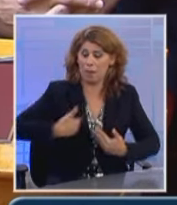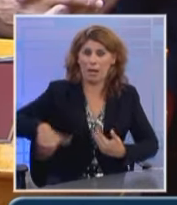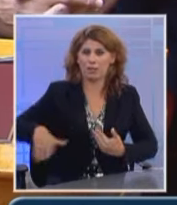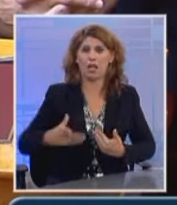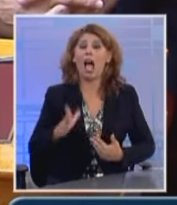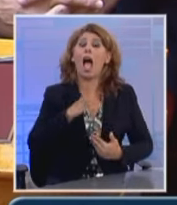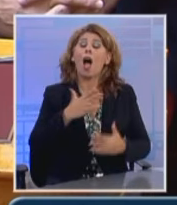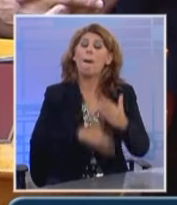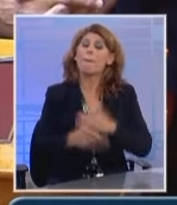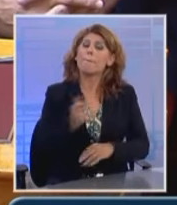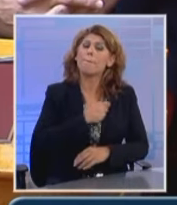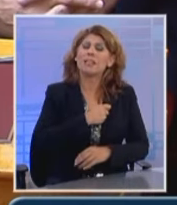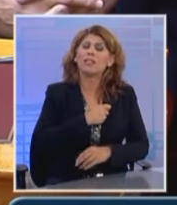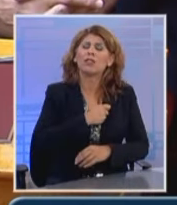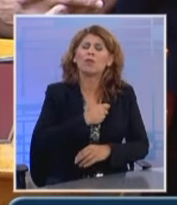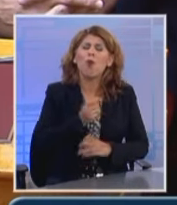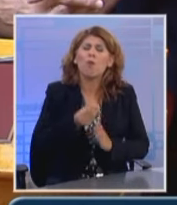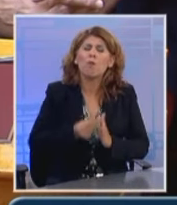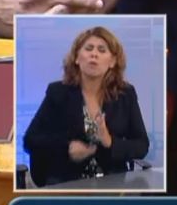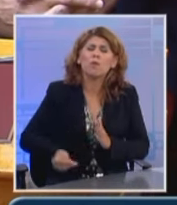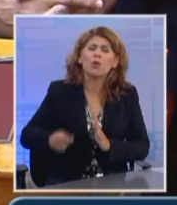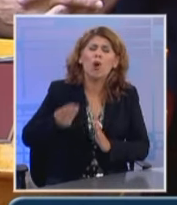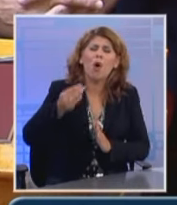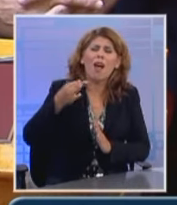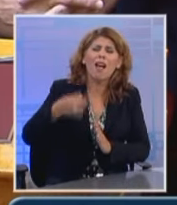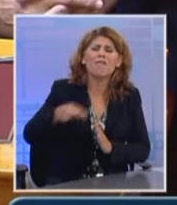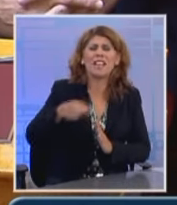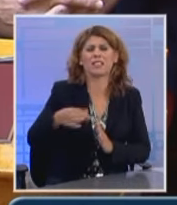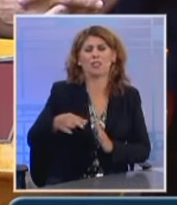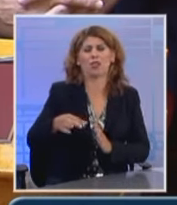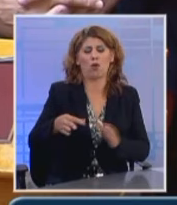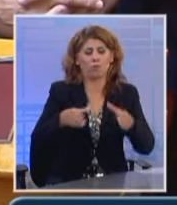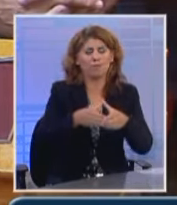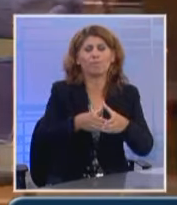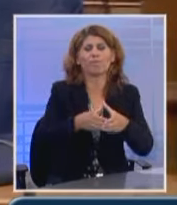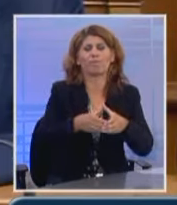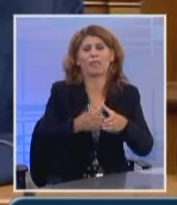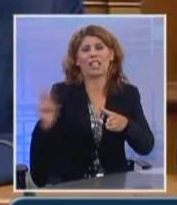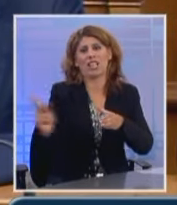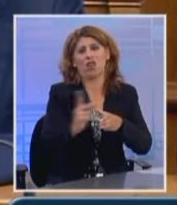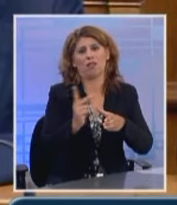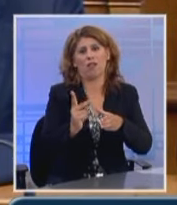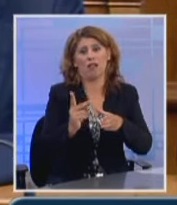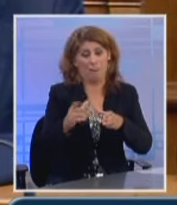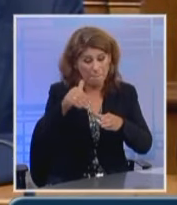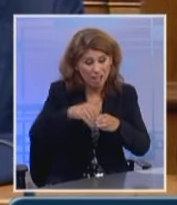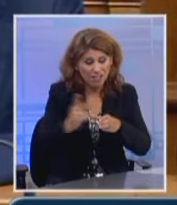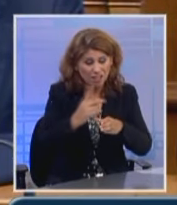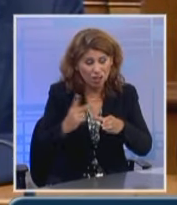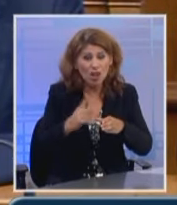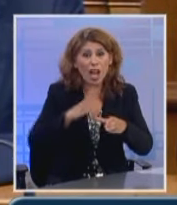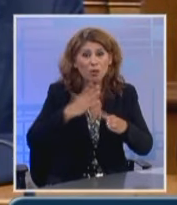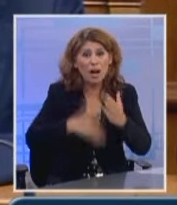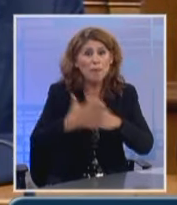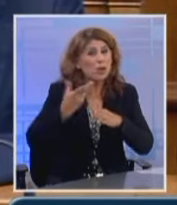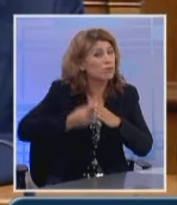πιστεύω ότι είναι το πιο ευαίσθητο κομμάτι της κοινωνίας μας. Και όταν παίρνετε κάποιο